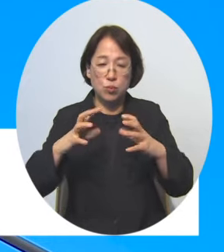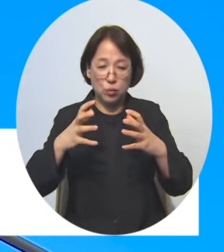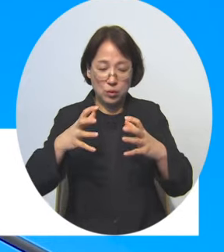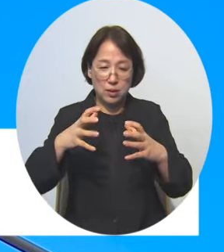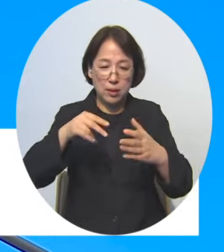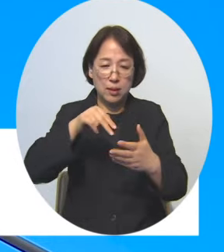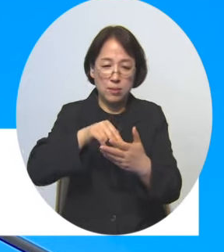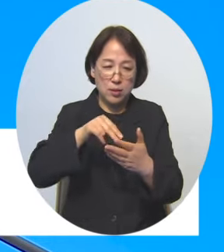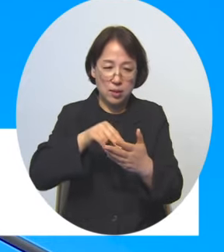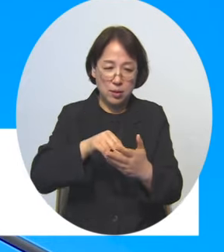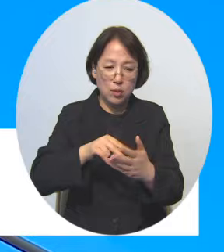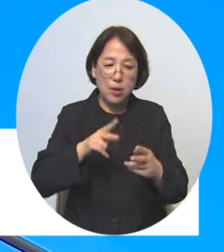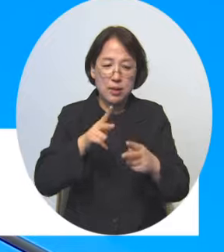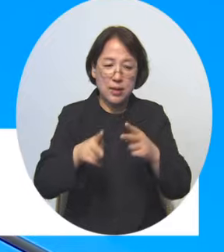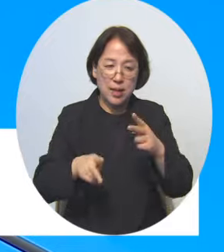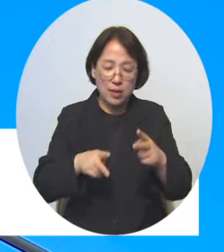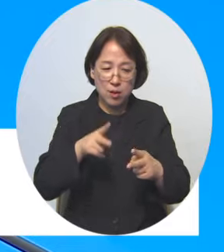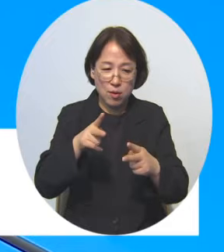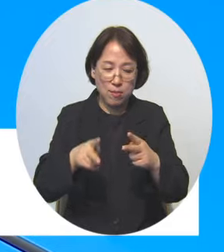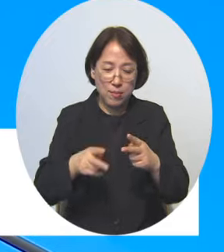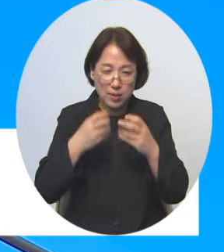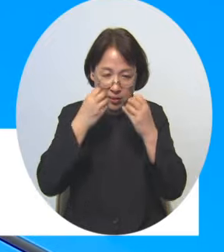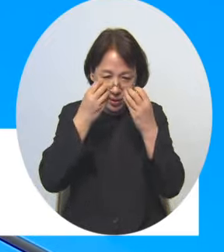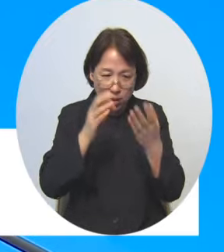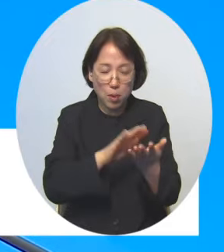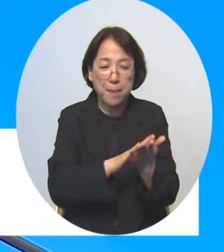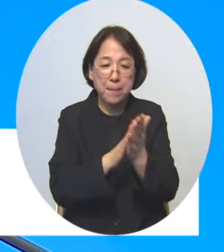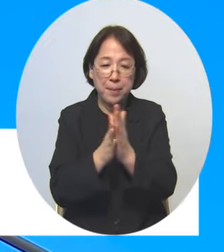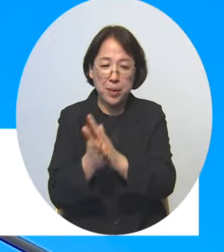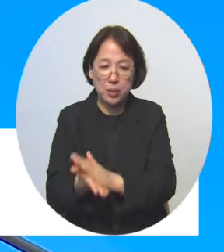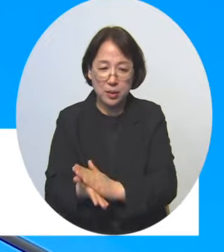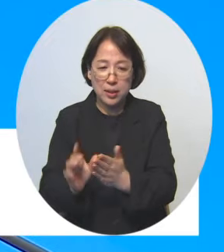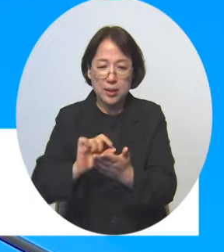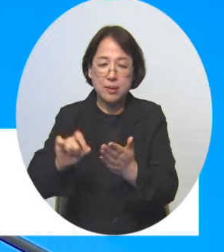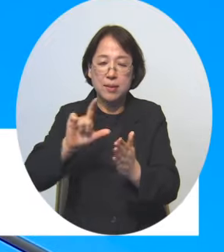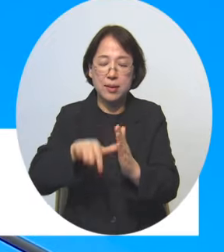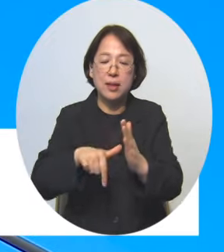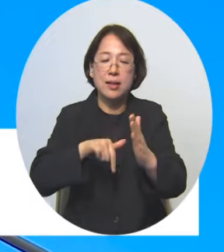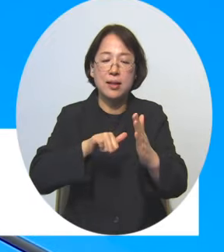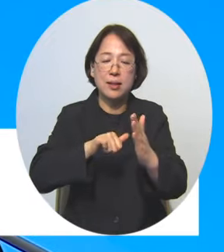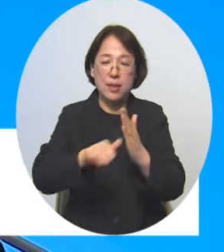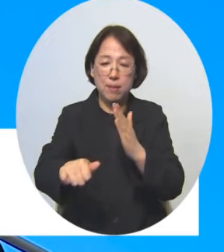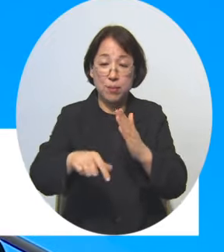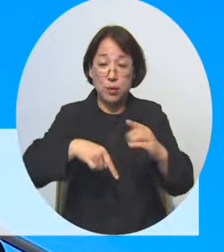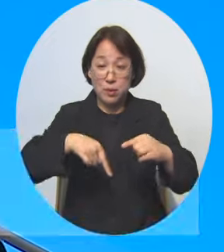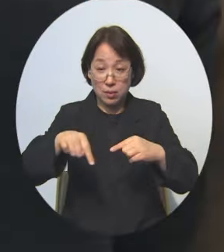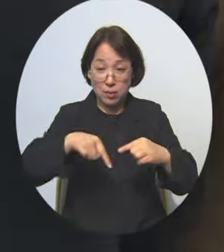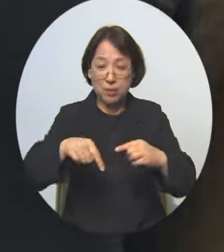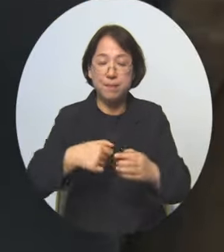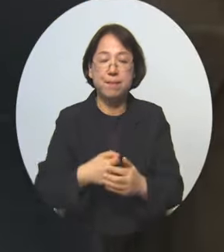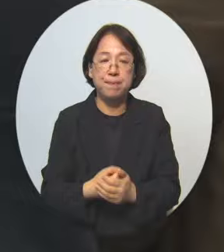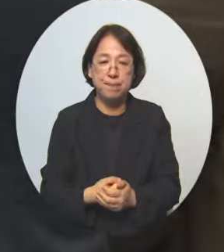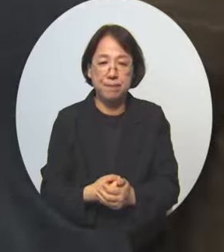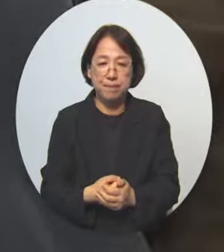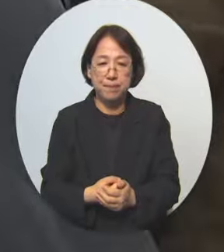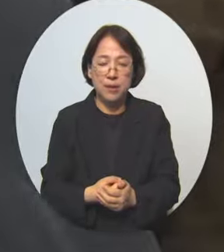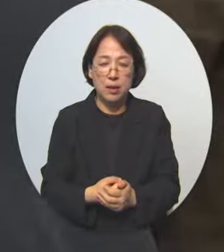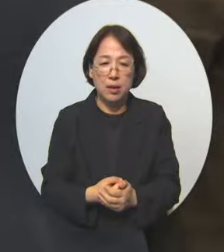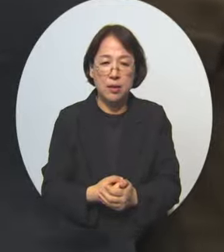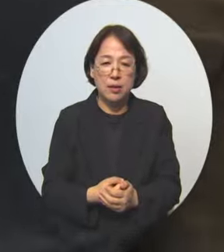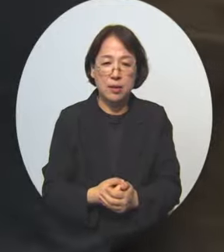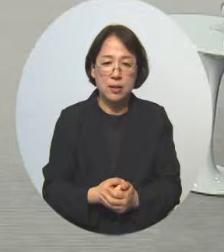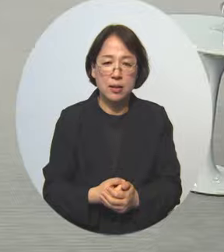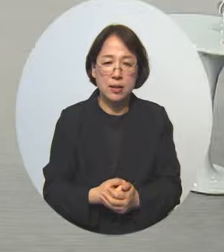국가적으로도 산업구조를 전환하는 지방시대 대표 정책입니다. 윤 대통령은 이에